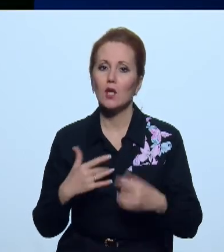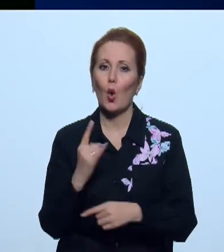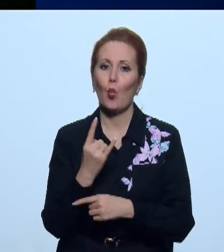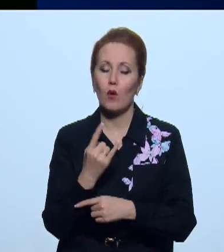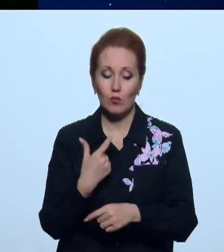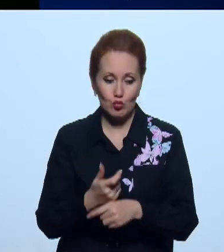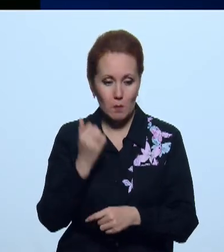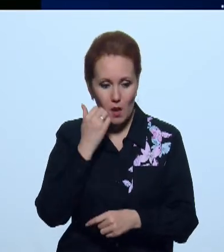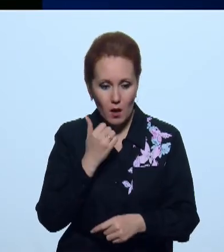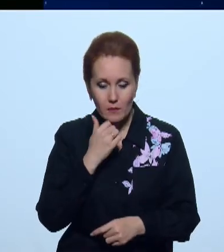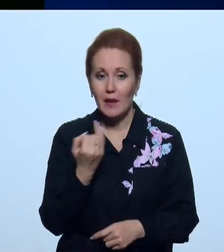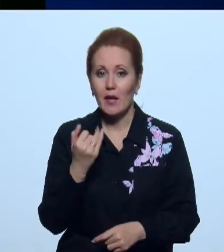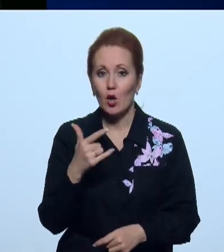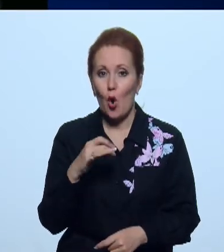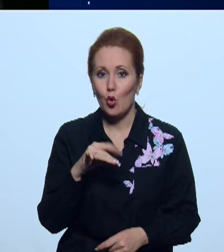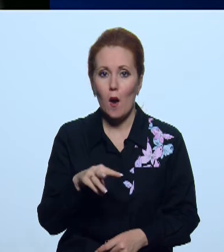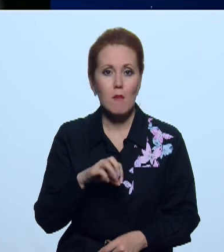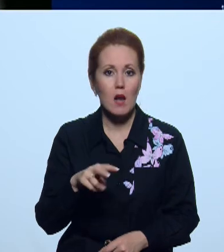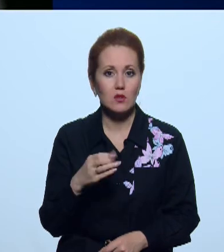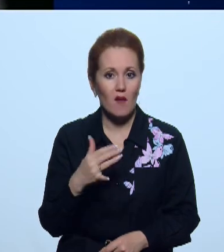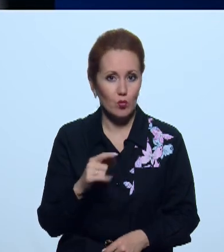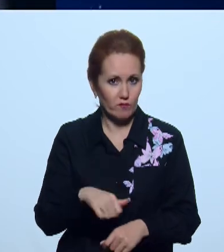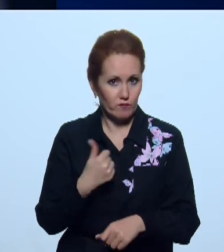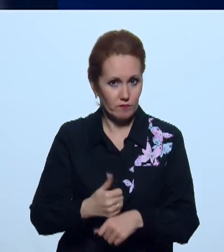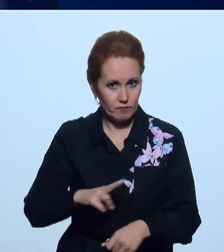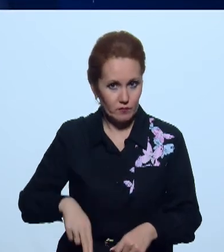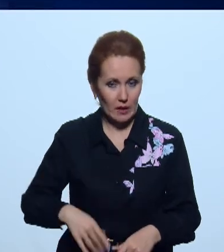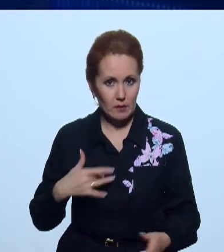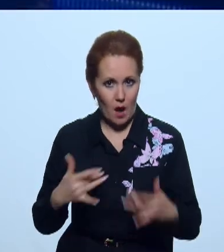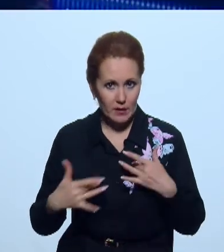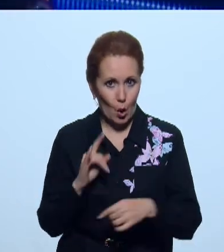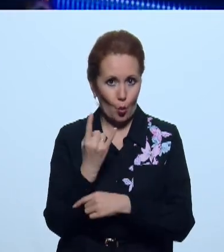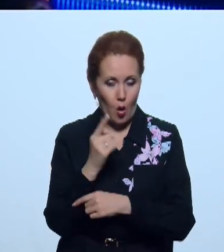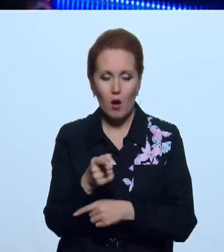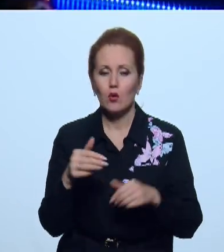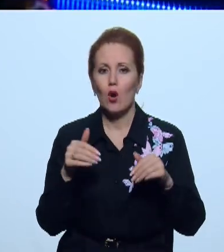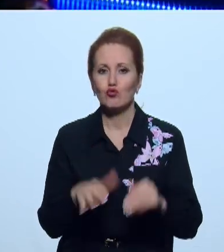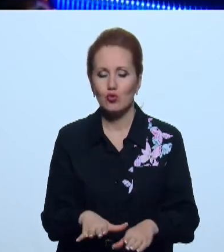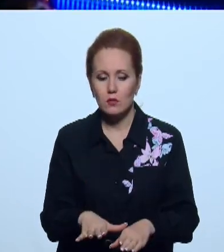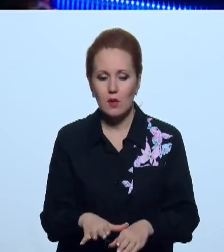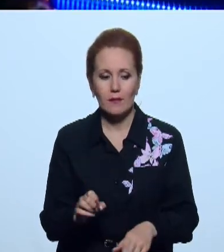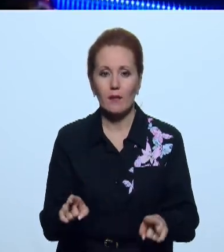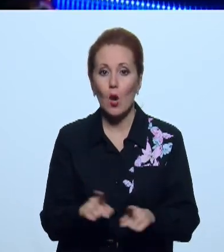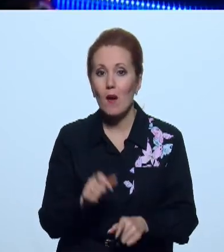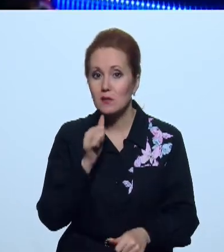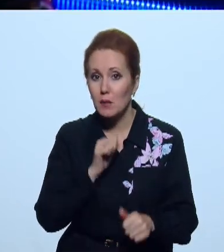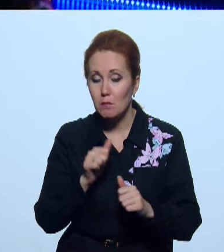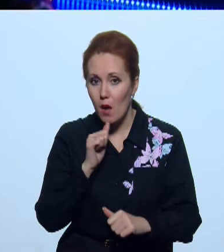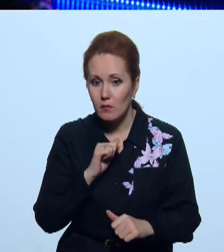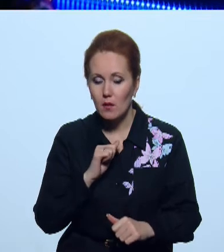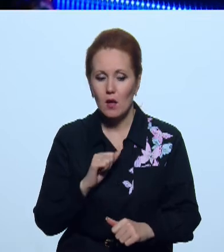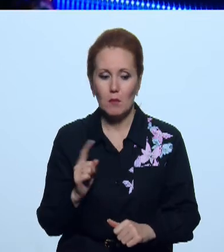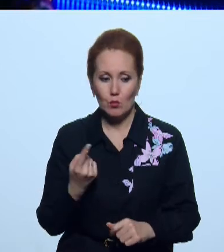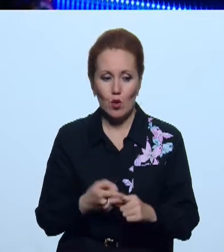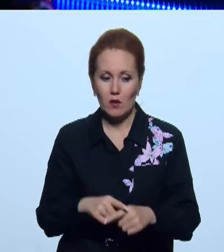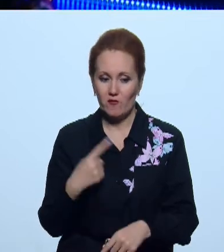очень благодарна Игорю Мальцеву, который возглавляет театр, что он решился, в принципе, на такой эксперимент, можно сказать, потому что